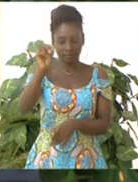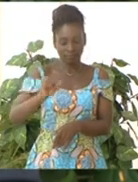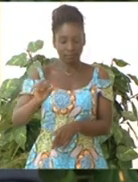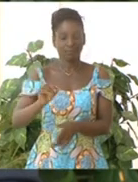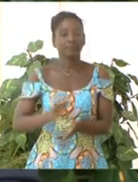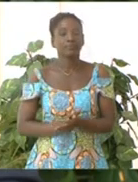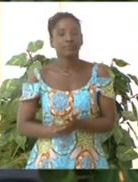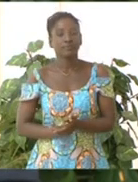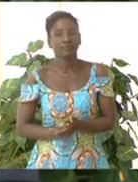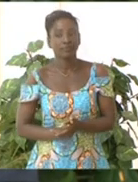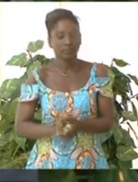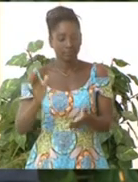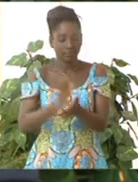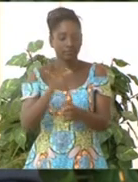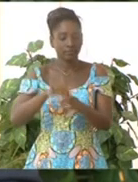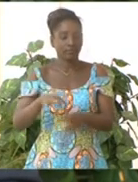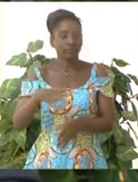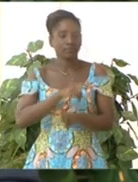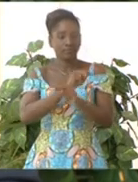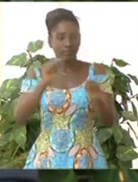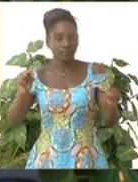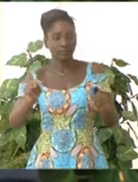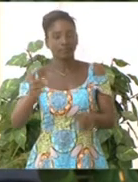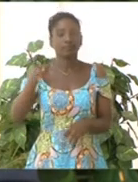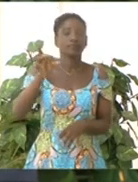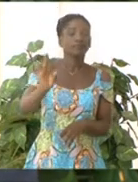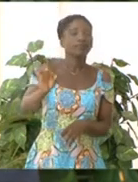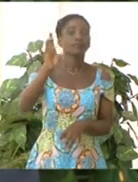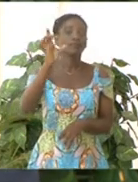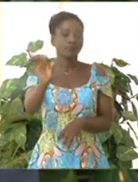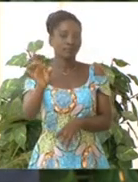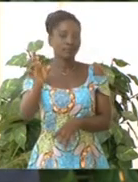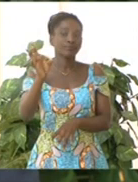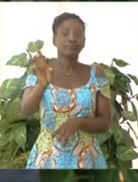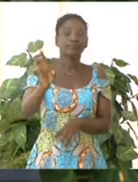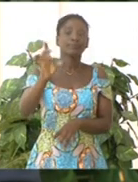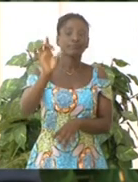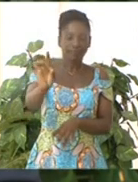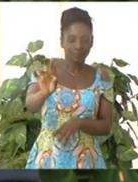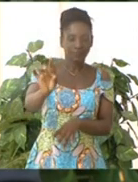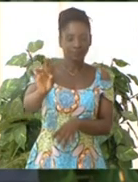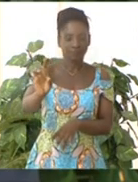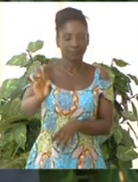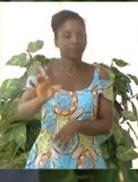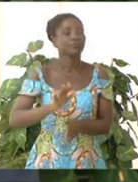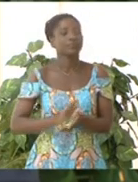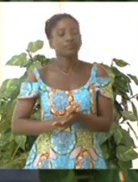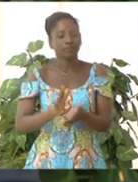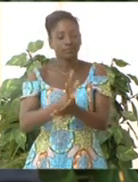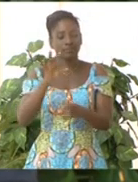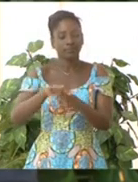soit 118 soit 2,62 % le teint blanc